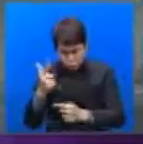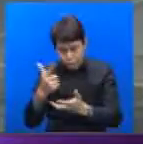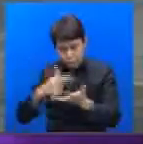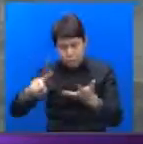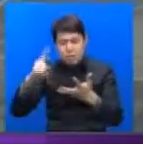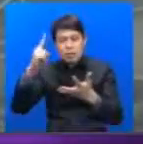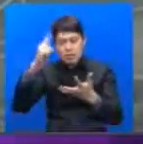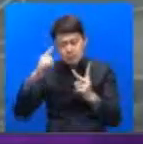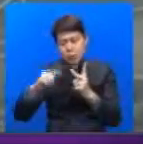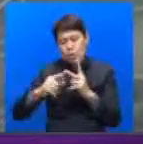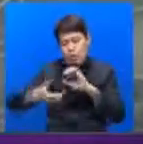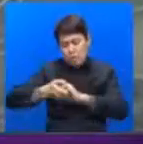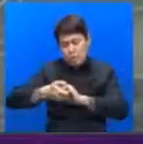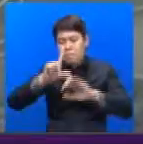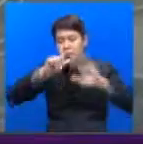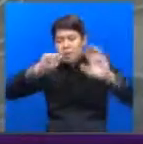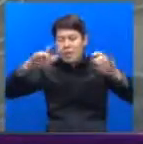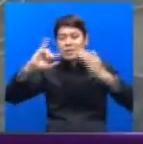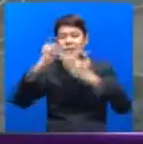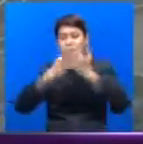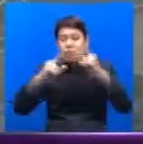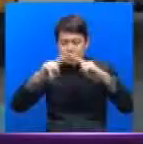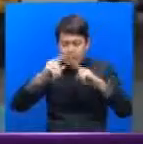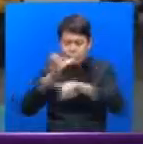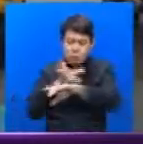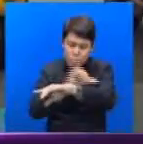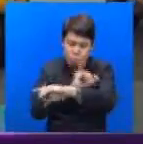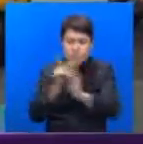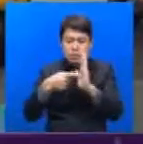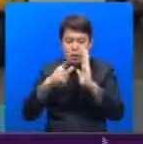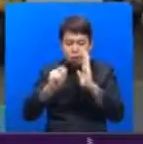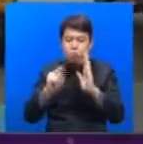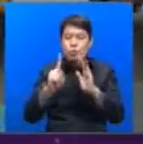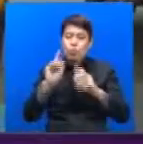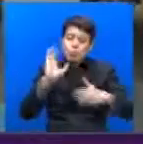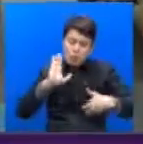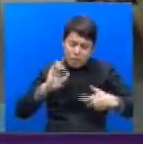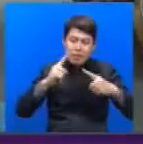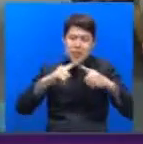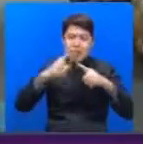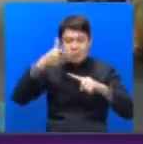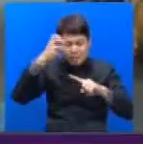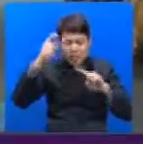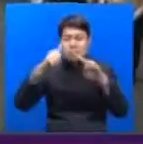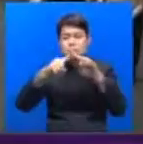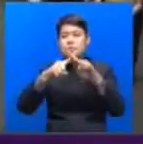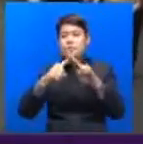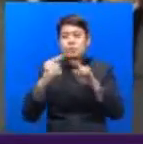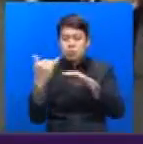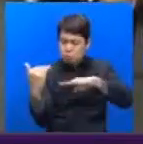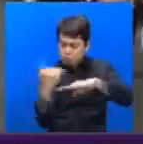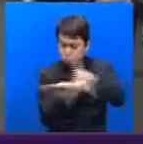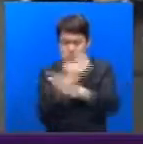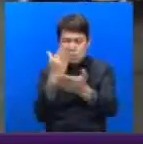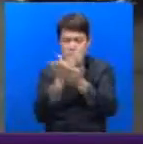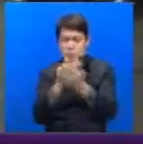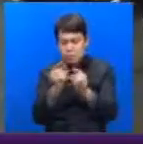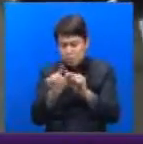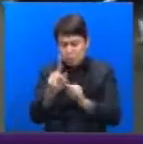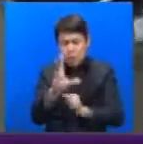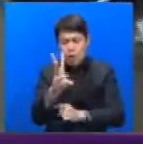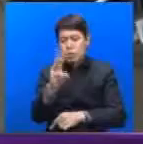ชาวนาจากจังหวัดชัยนาทพระนครศรีอยุธยาปทุมธานีลพบุรีและสระบุรีปิดถนนสายเอเชียบริเวณกิโลเมตที่